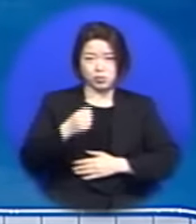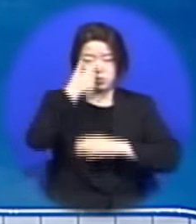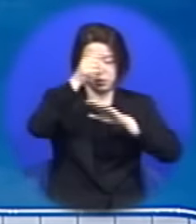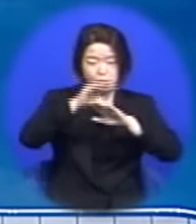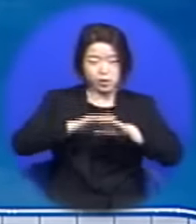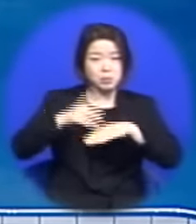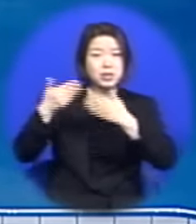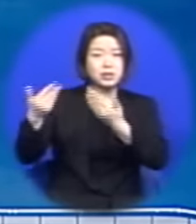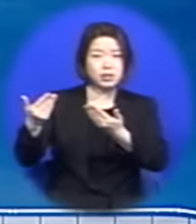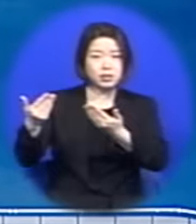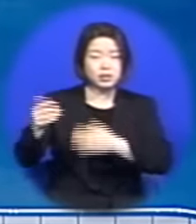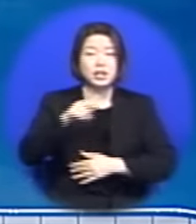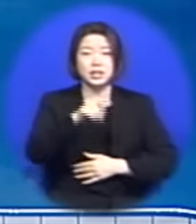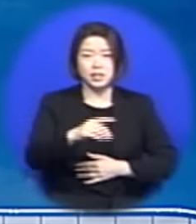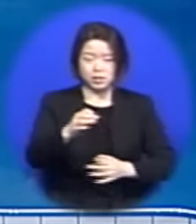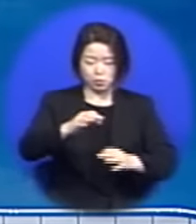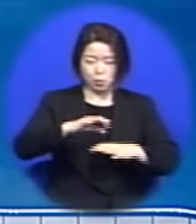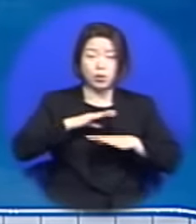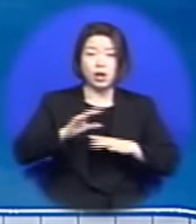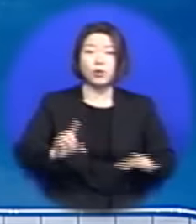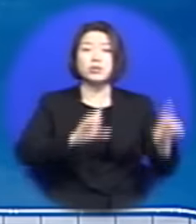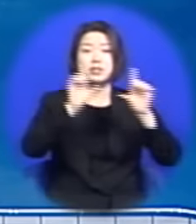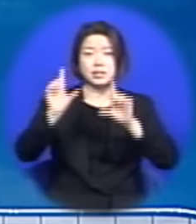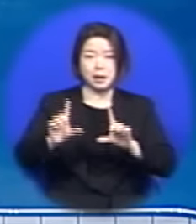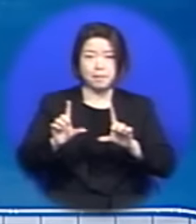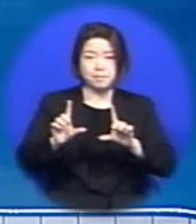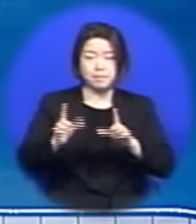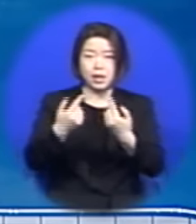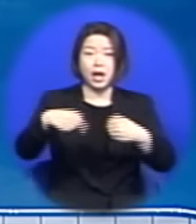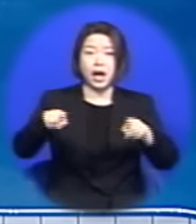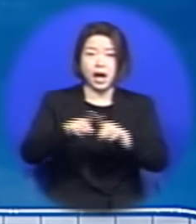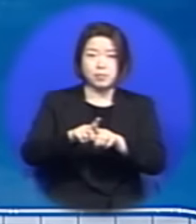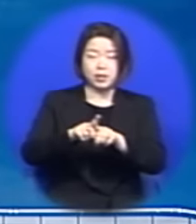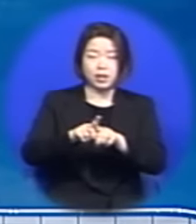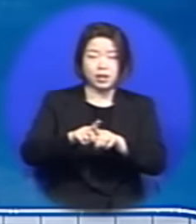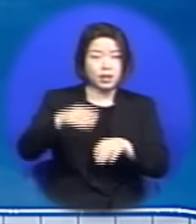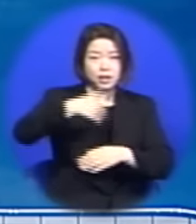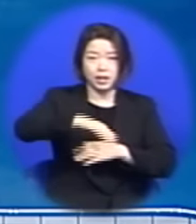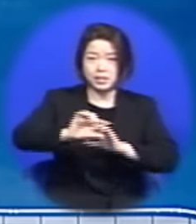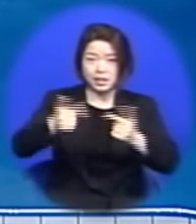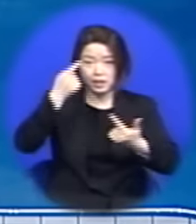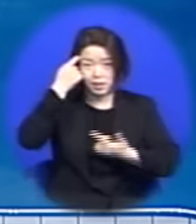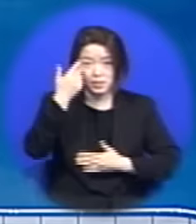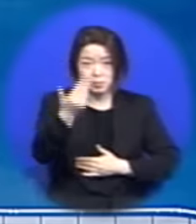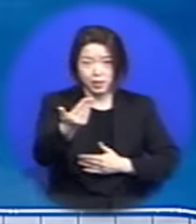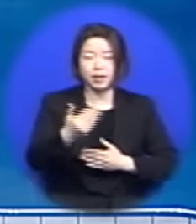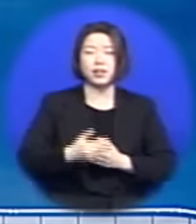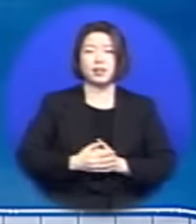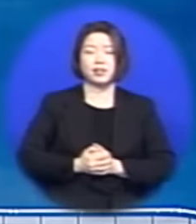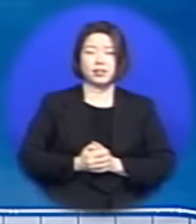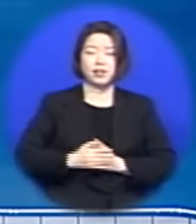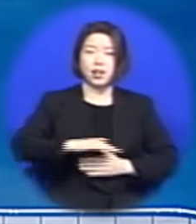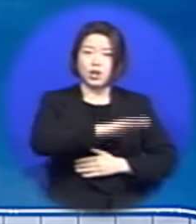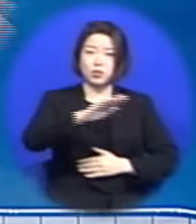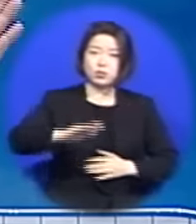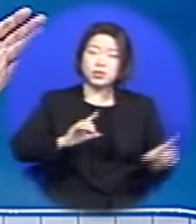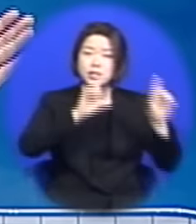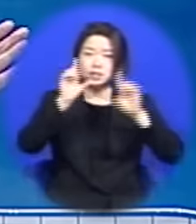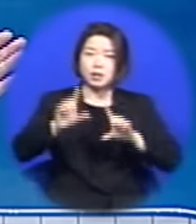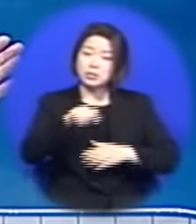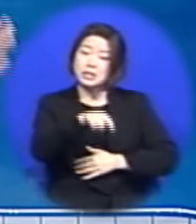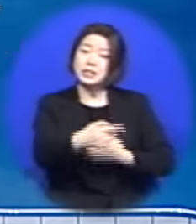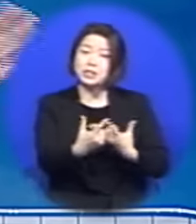예배하는이 놀라운 삶 함께 살아보지 않으시겠습니까 아멘 우리의 삶을 아예